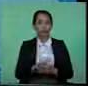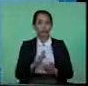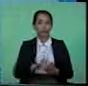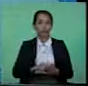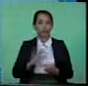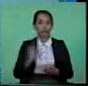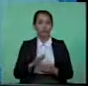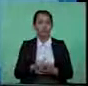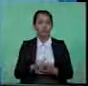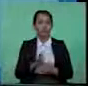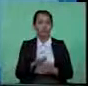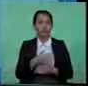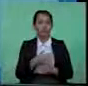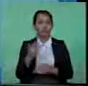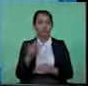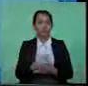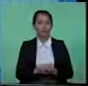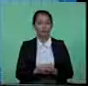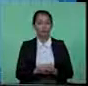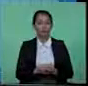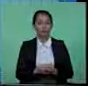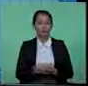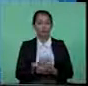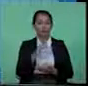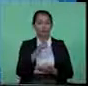3085 bo'luv 5. Bo'linma